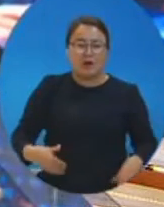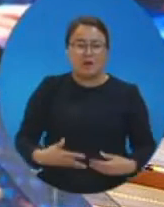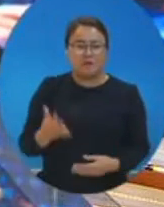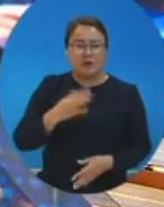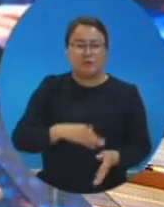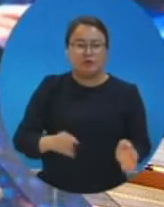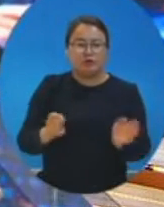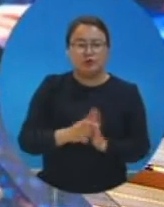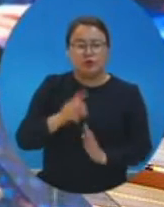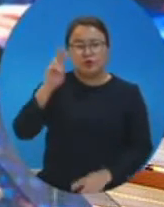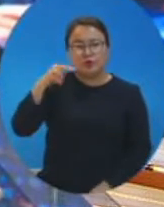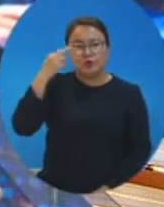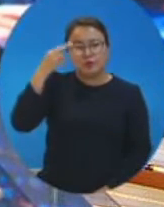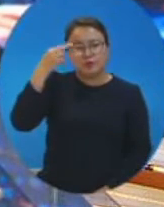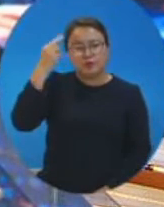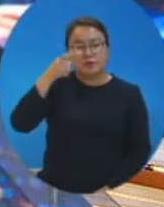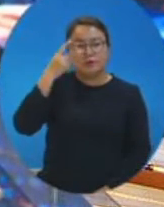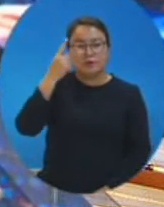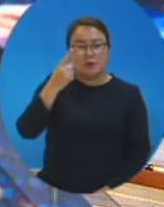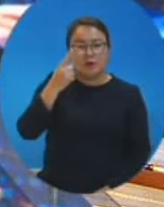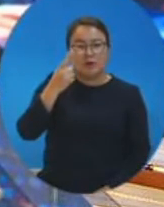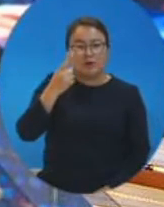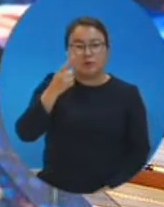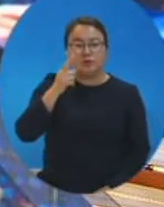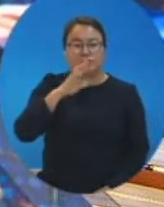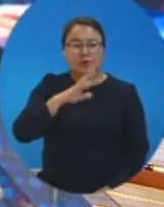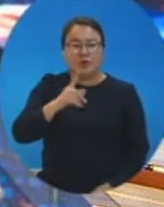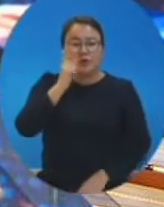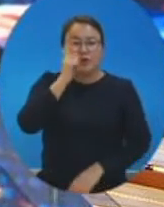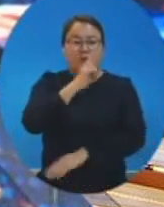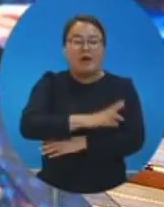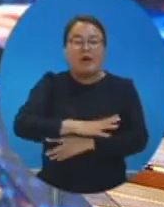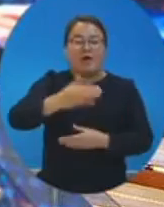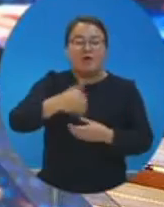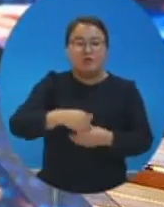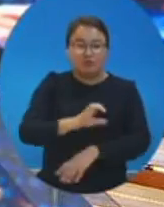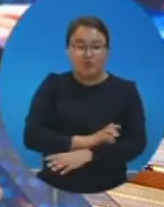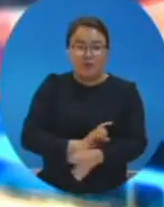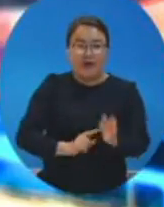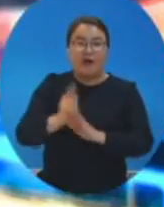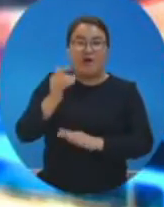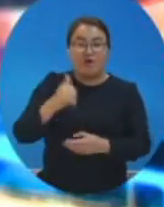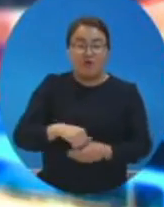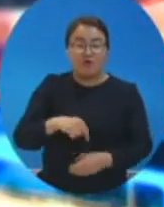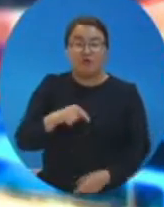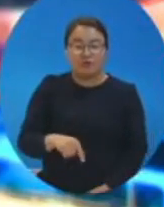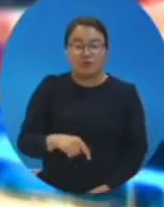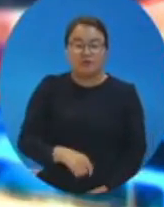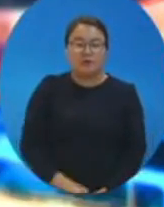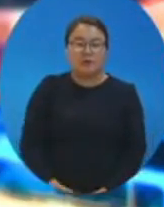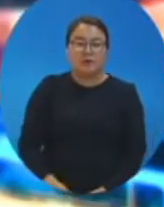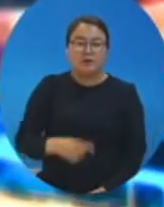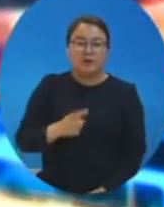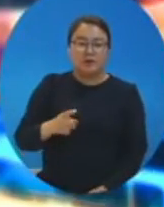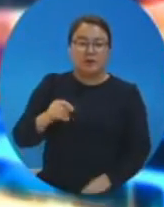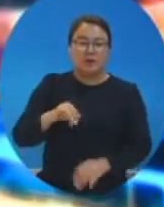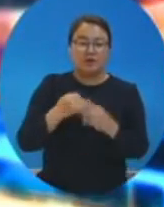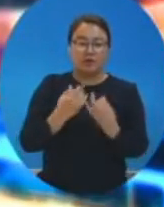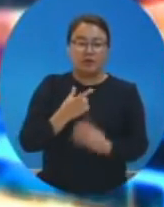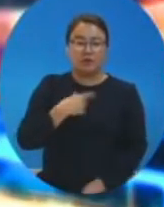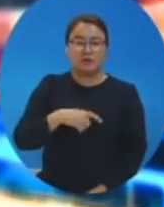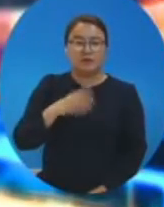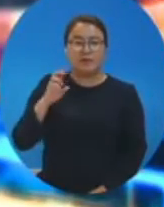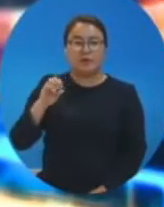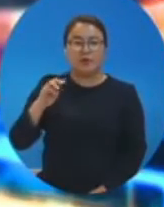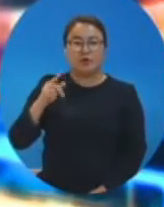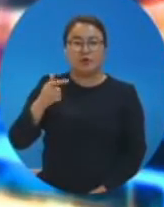Хүний амьдралын чухал дурсамжит нэг юм учвал нэгдүгээр ангид орох буюу сургуульд ээлсэн орох байдаг. Иймд улсын хурлын